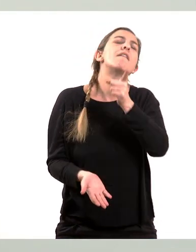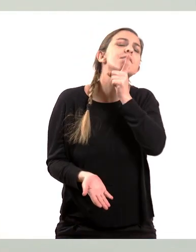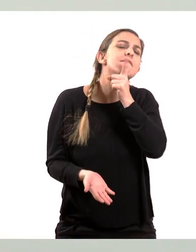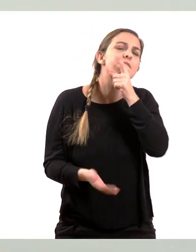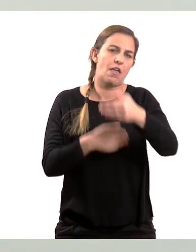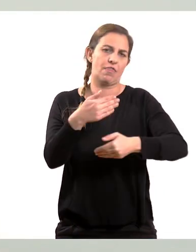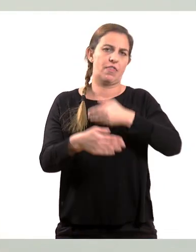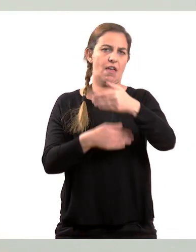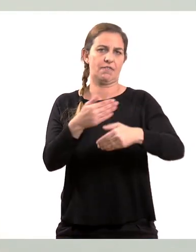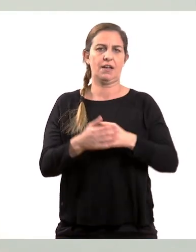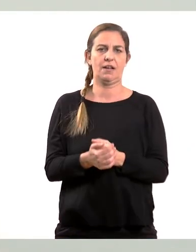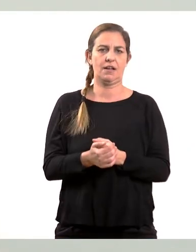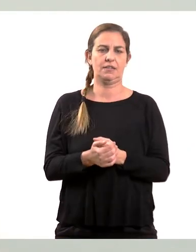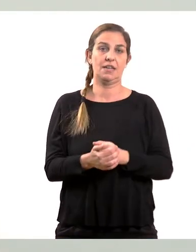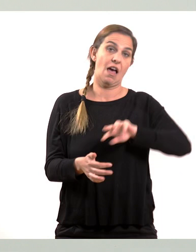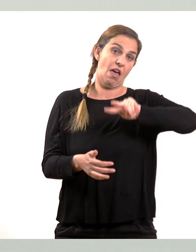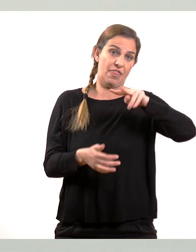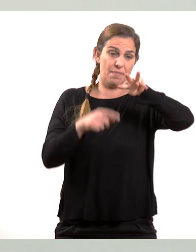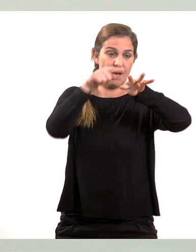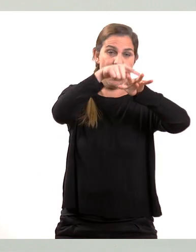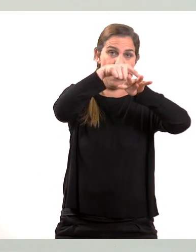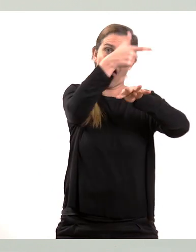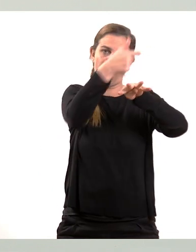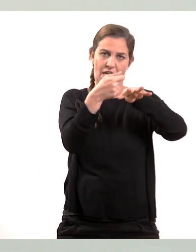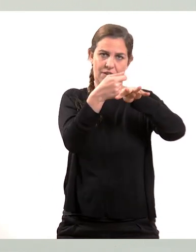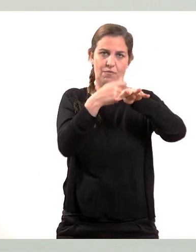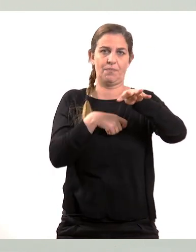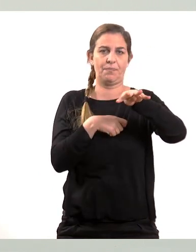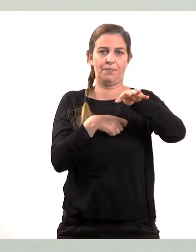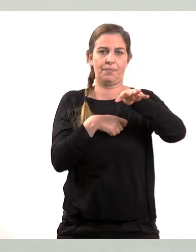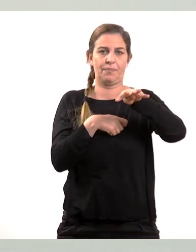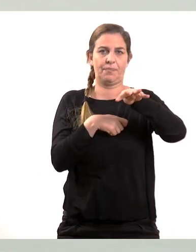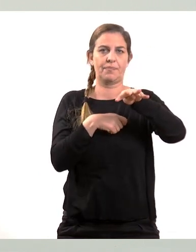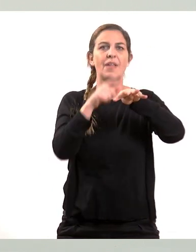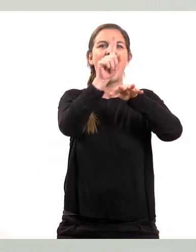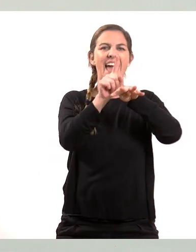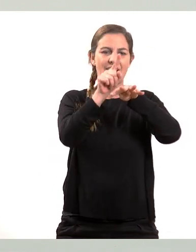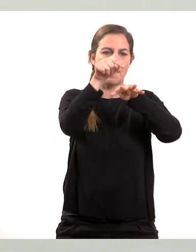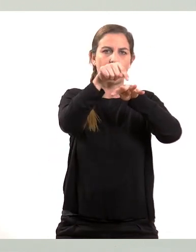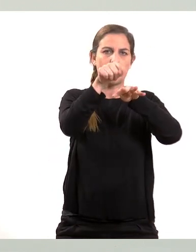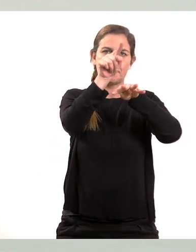και πριν. Δανείζομαι πάλι ένα. Το γράφω πάνω, το βλέπετε.